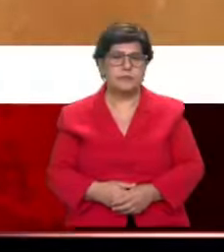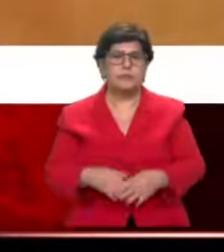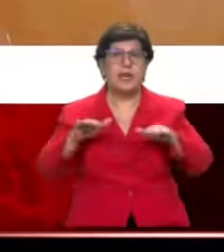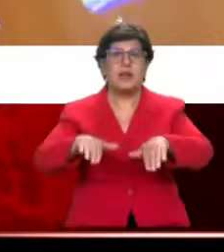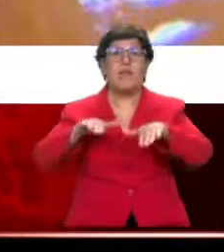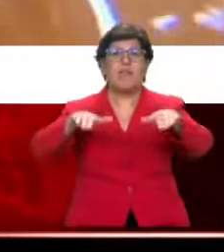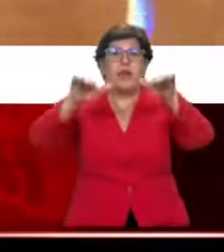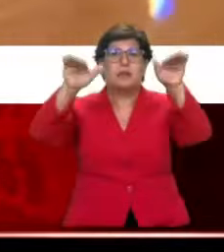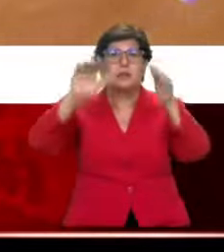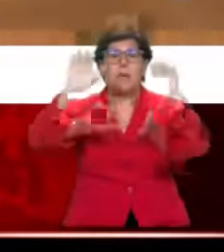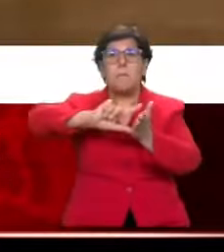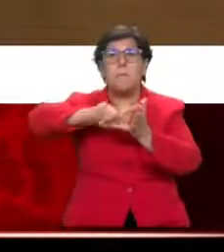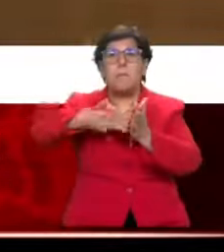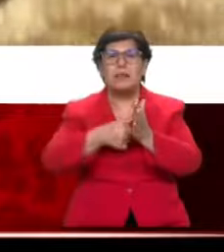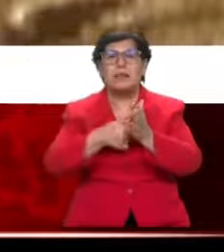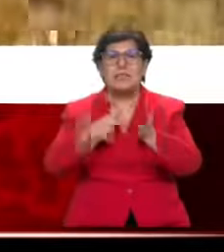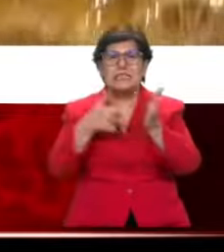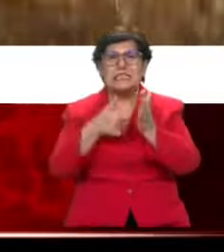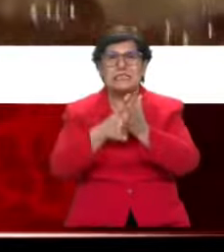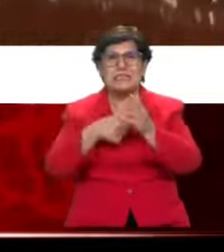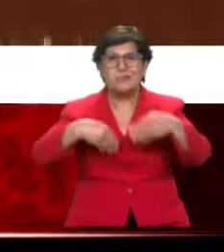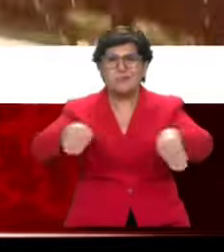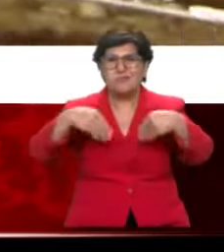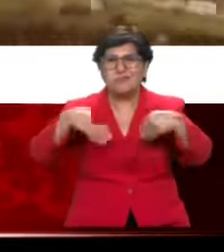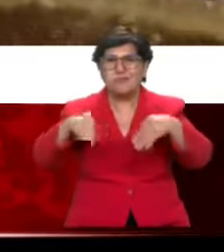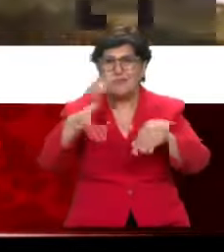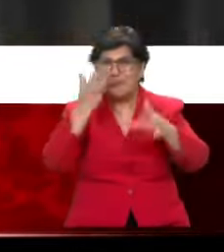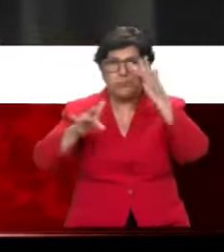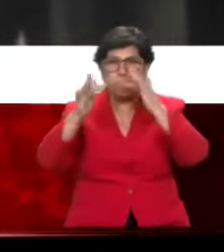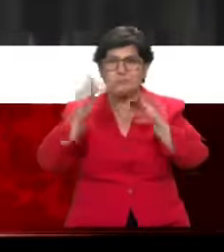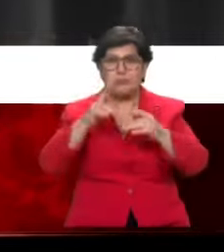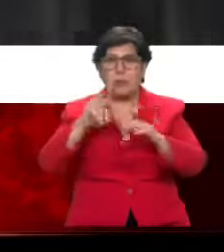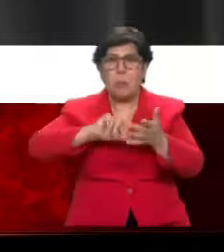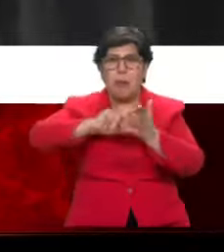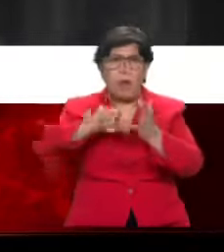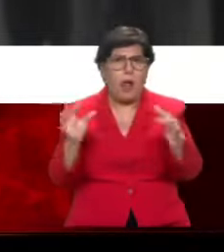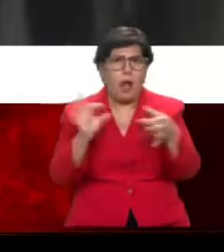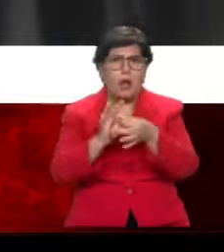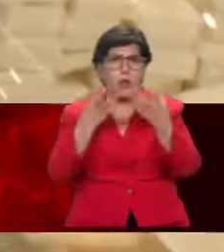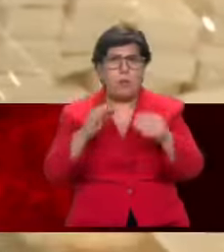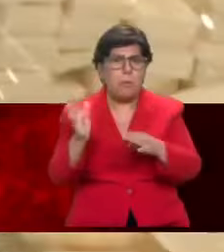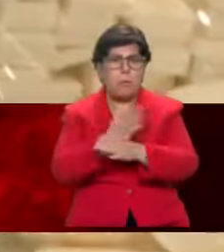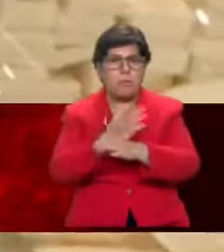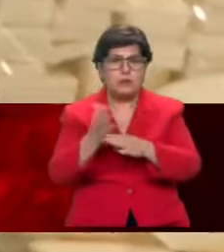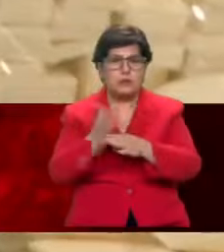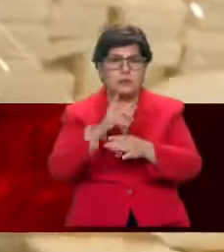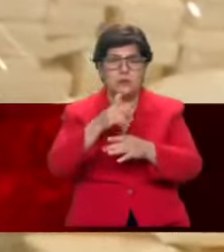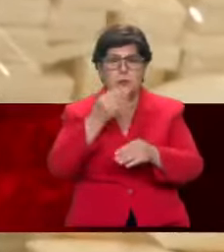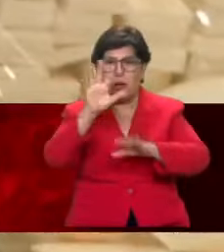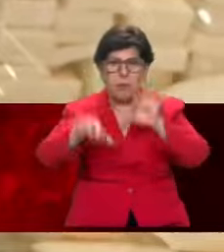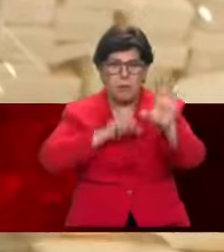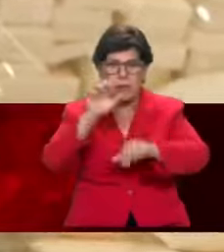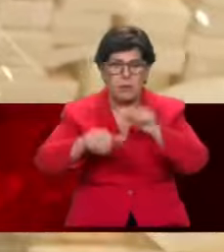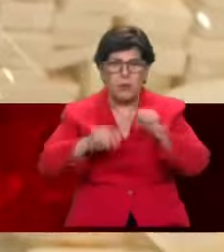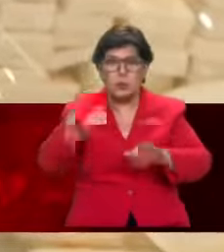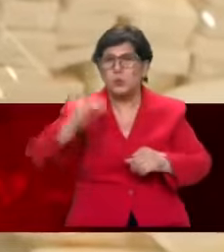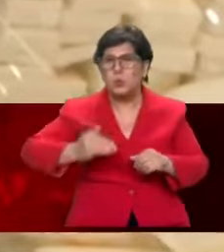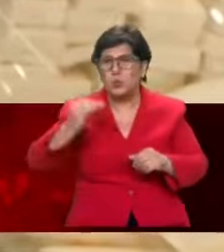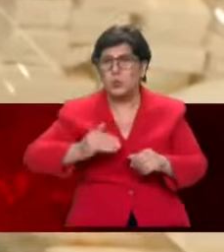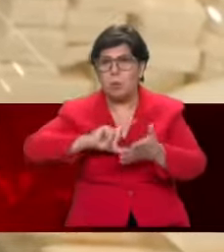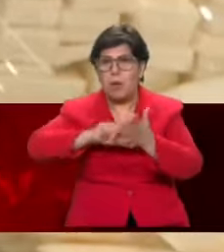Raflarda bal adı altında satılan ve balla hiçbir alakası olmayan ürünler. Tüketicilere ucuz bal